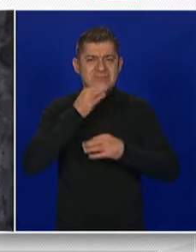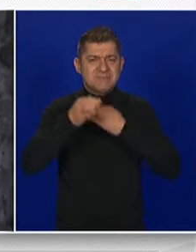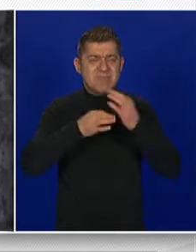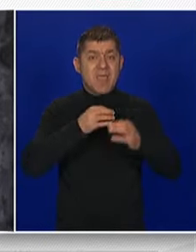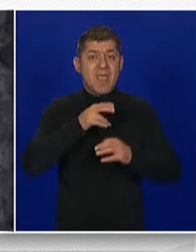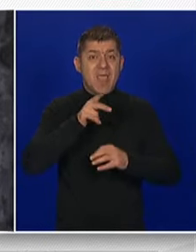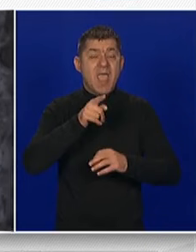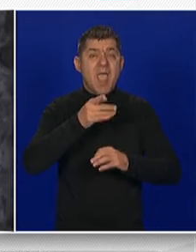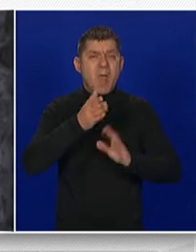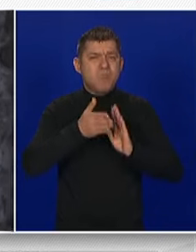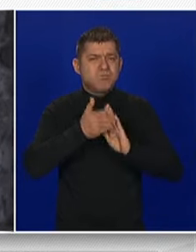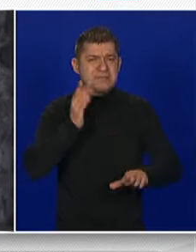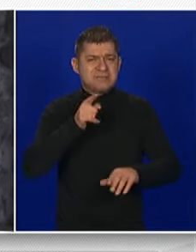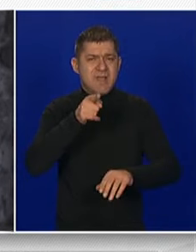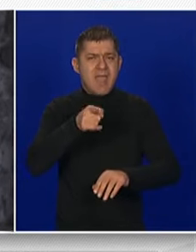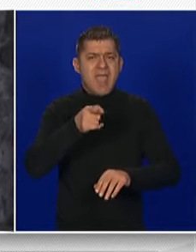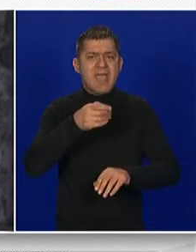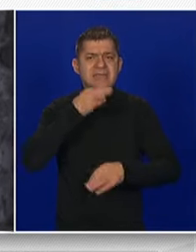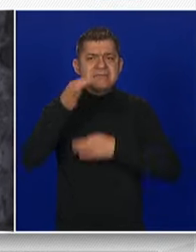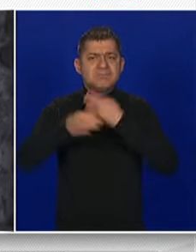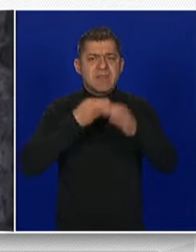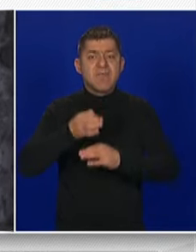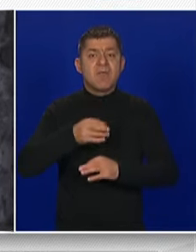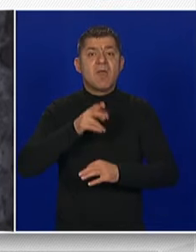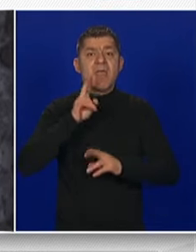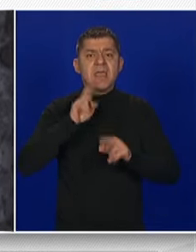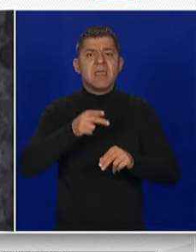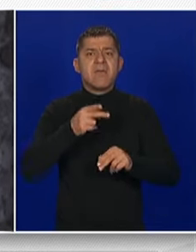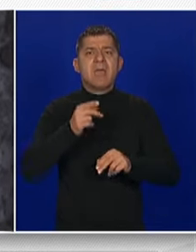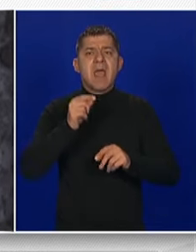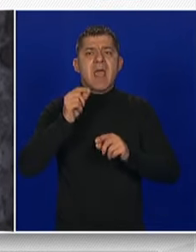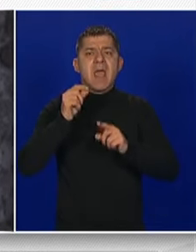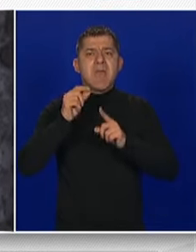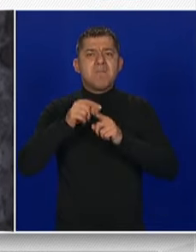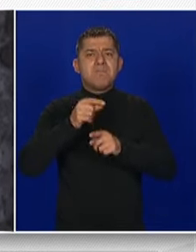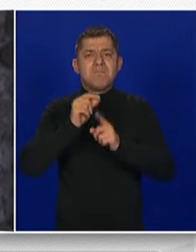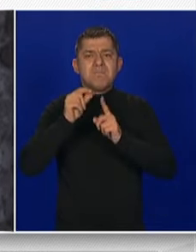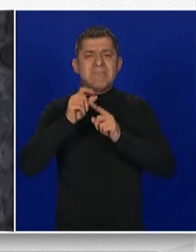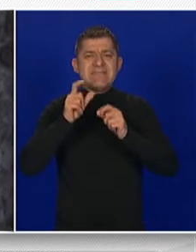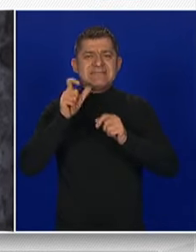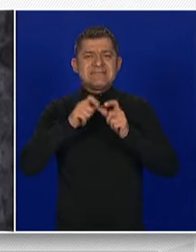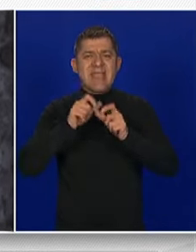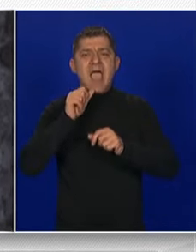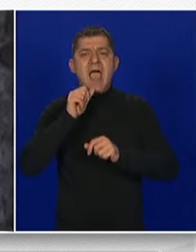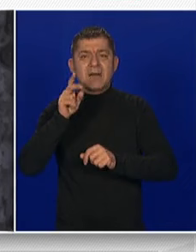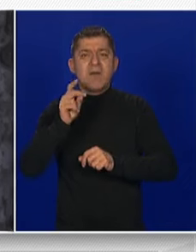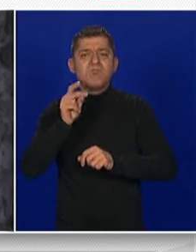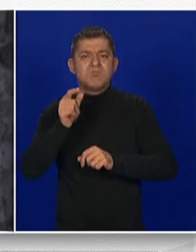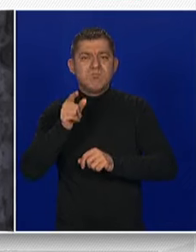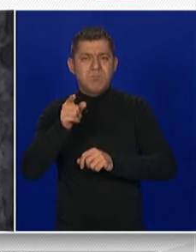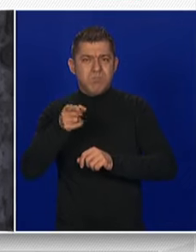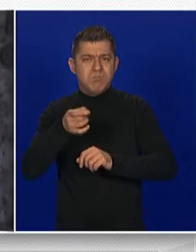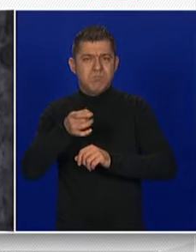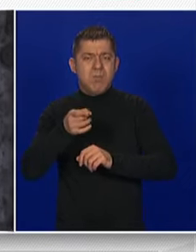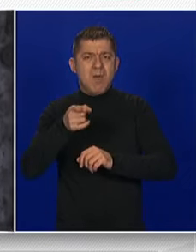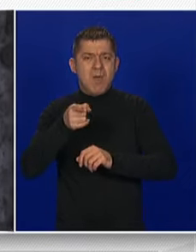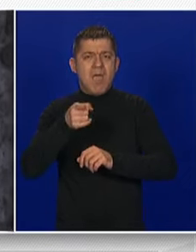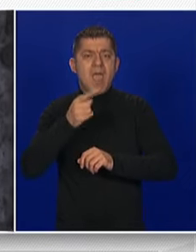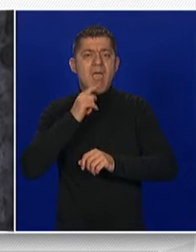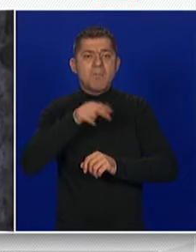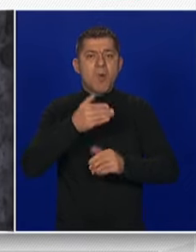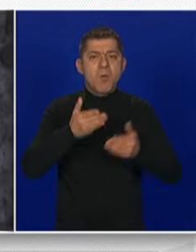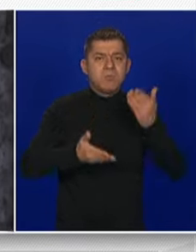brzih antigenskih testova. U dijagnostici je i dalje zlatni standard PCR, a brzi antigenski testovi se mogu koristiti u dijagnostici,